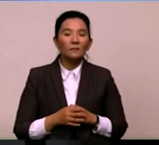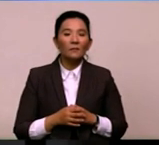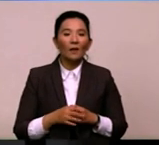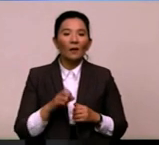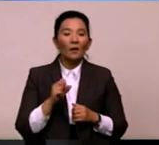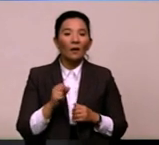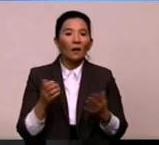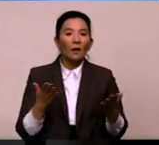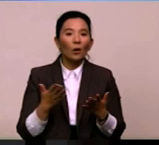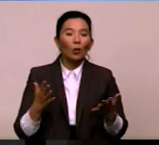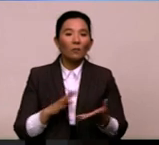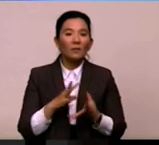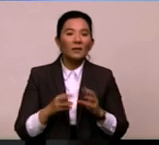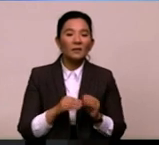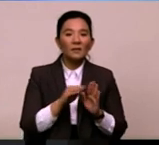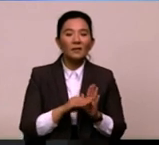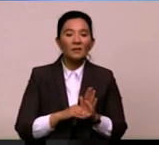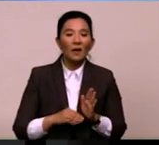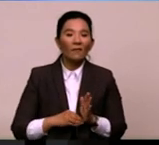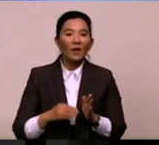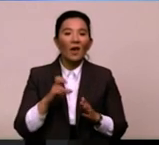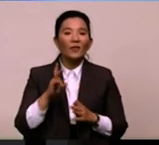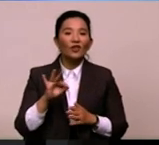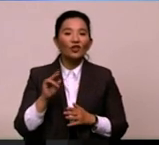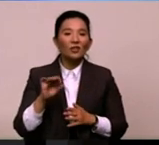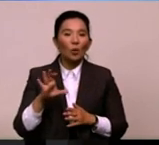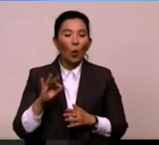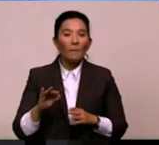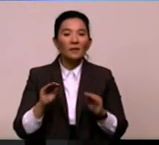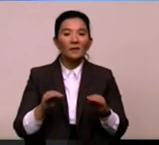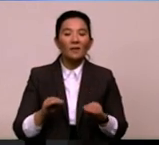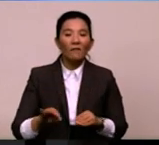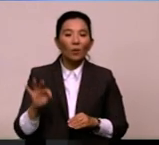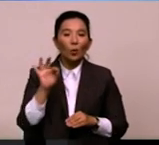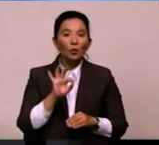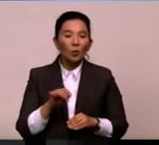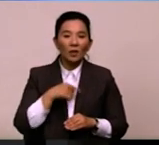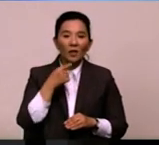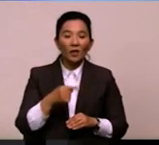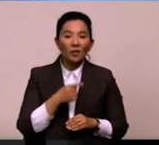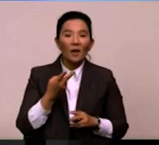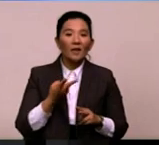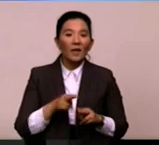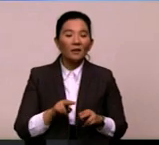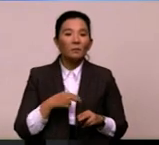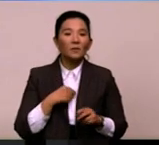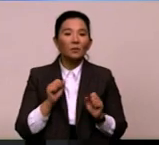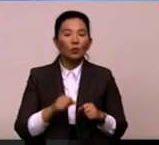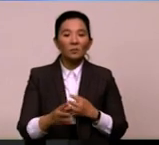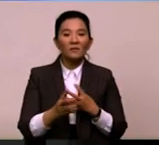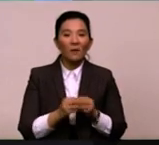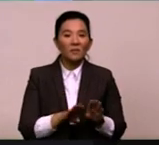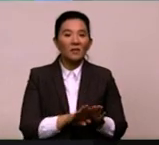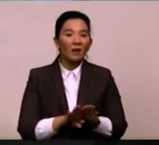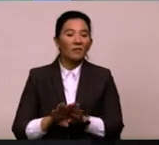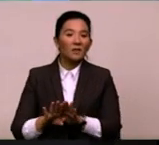О каком же составе, этническом составе населения ханства идет речь? Для этого мы можем с вами